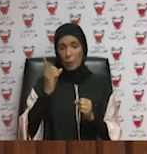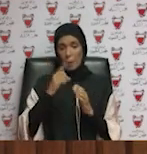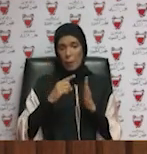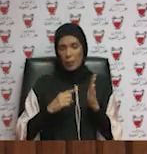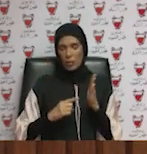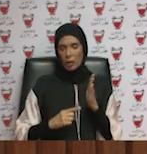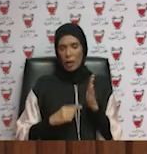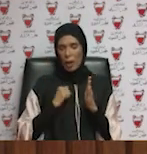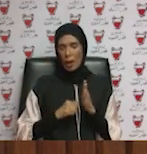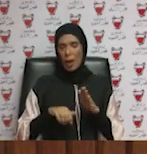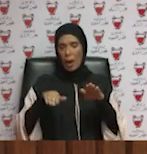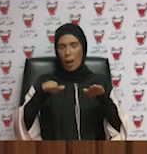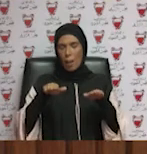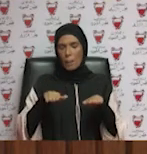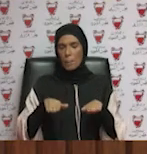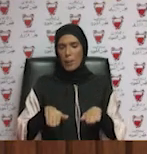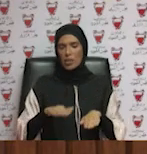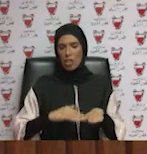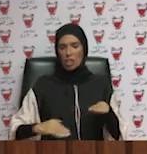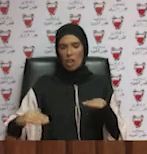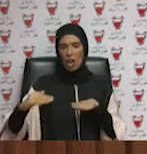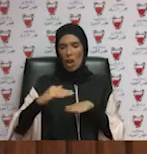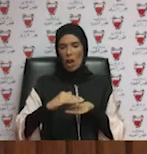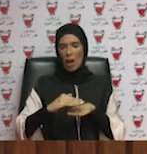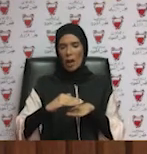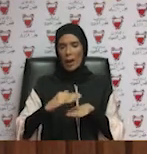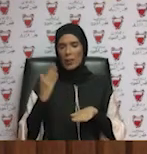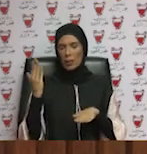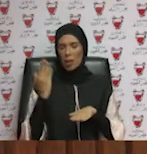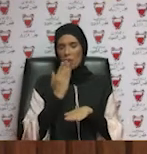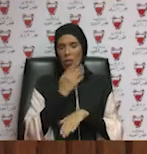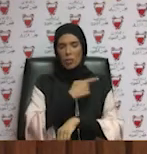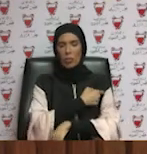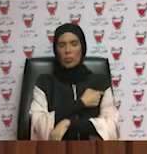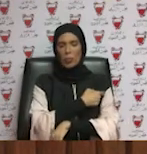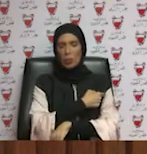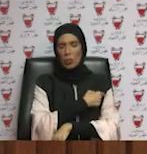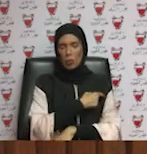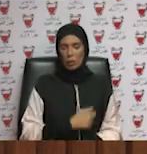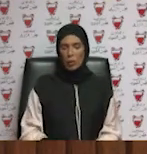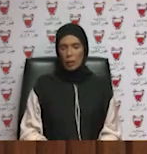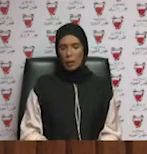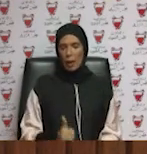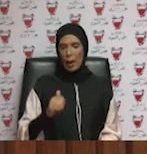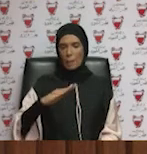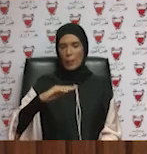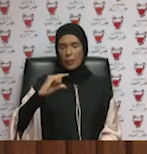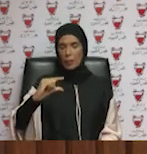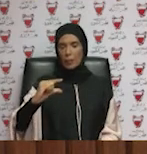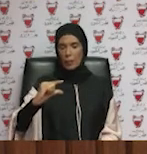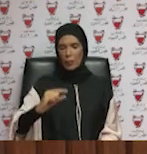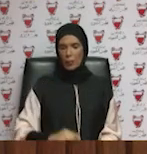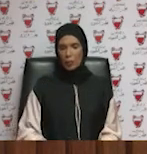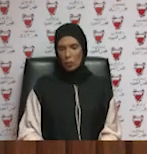بإنشاء المجلس الأعلى للدراسات الطبية والمقدم من أصحاب السعادة الأعضاء سعادة الدكتور أحمد